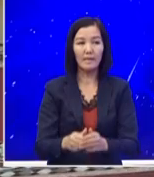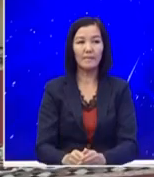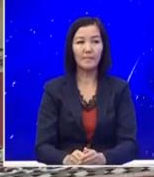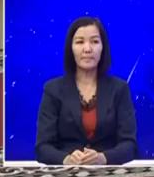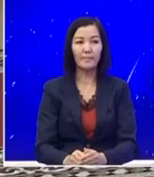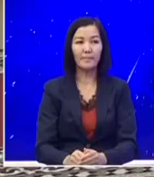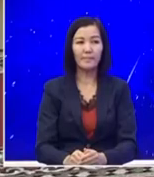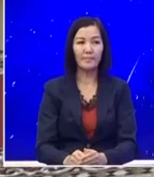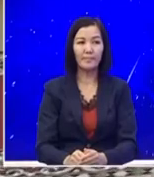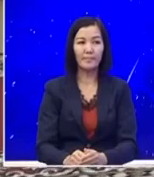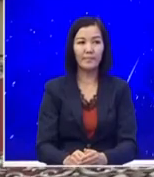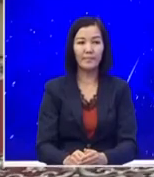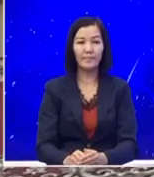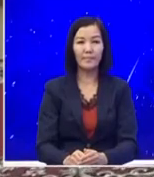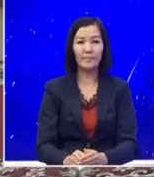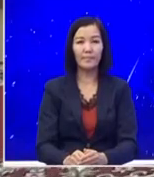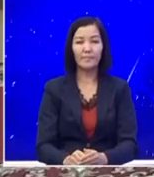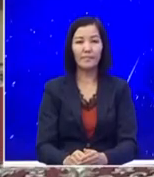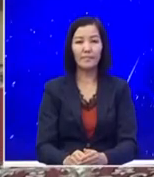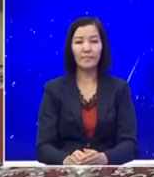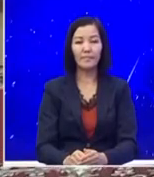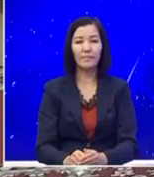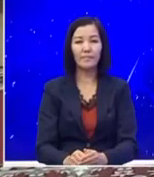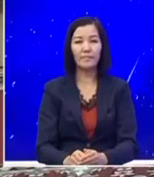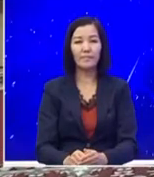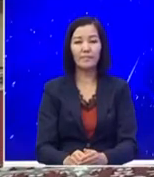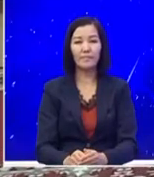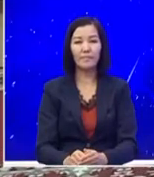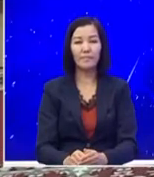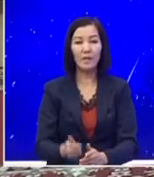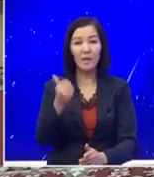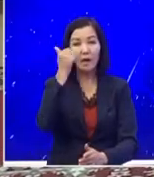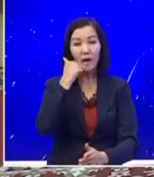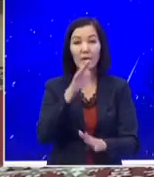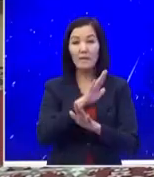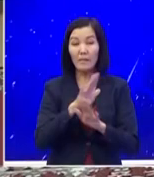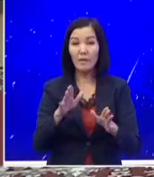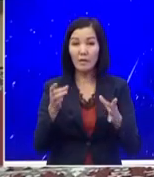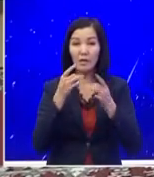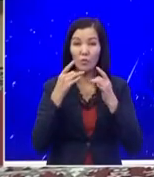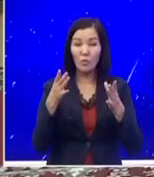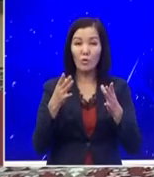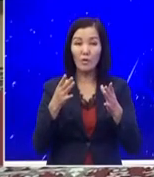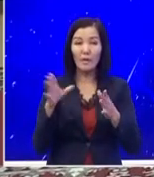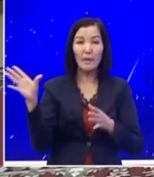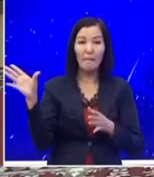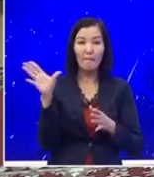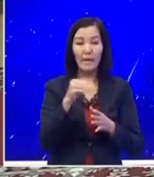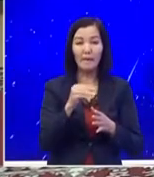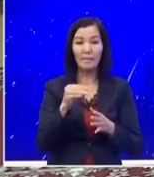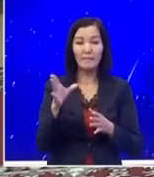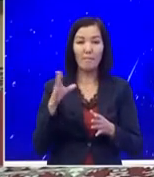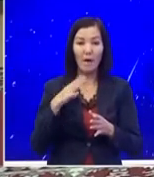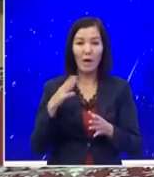Биіктіктерінде айқайлаңдар. Қартаймаңдар, ортаймаңдар, той тойлаңдар. Бәріміз бай